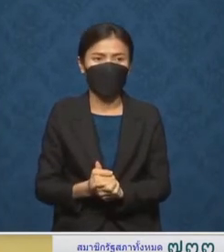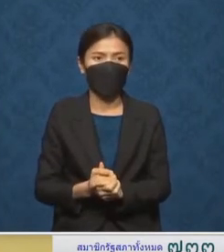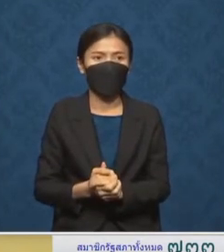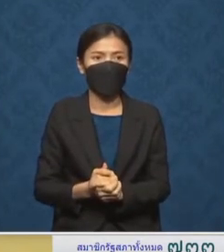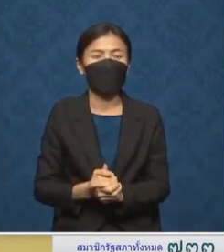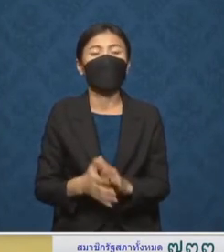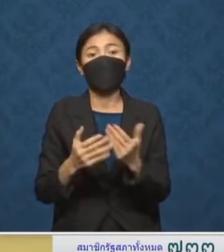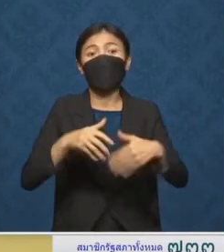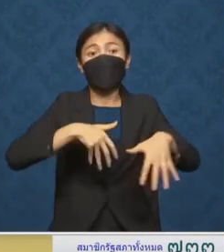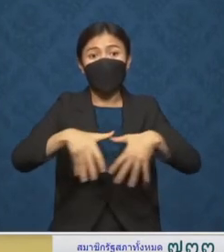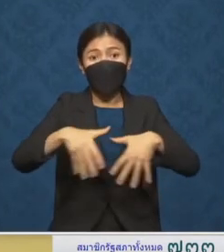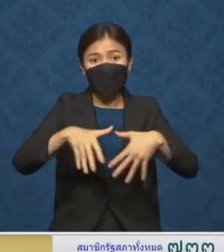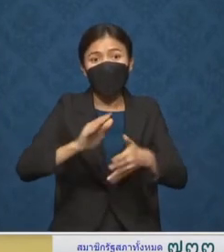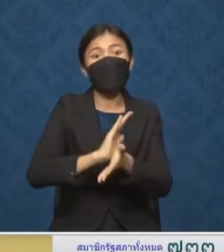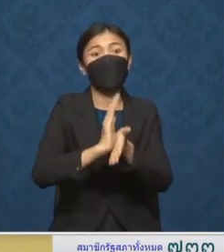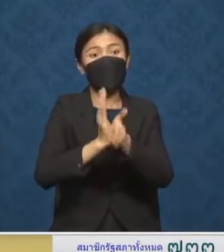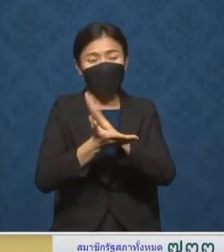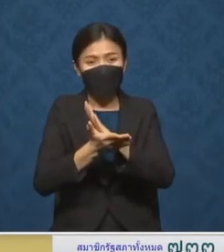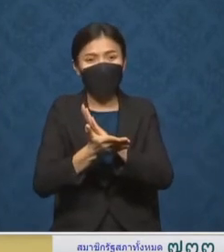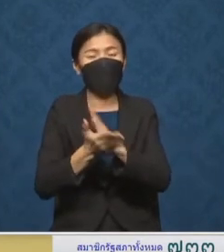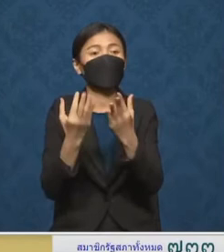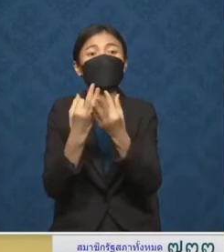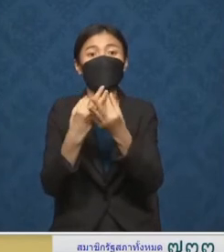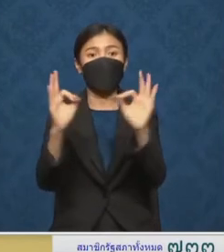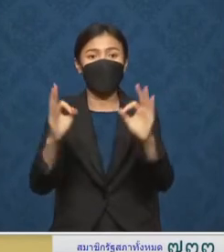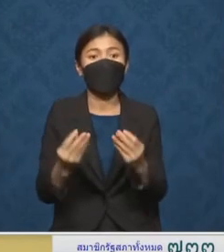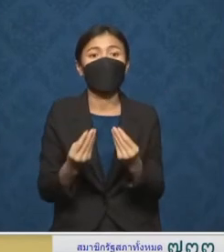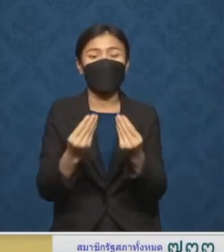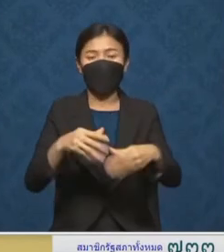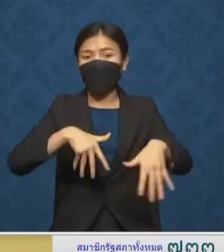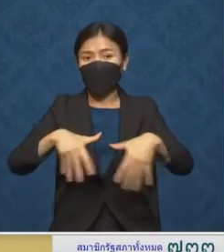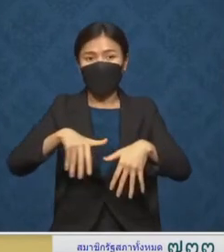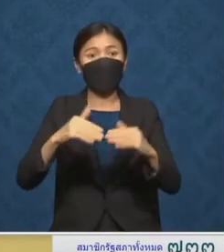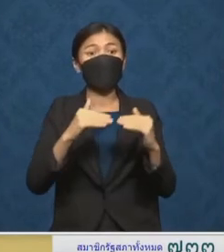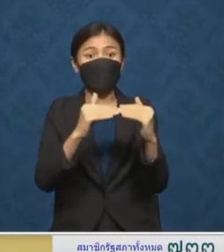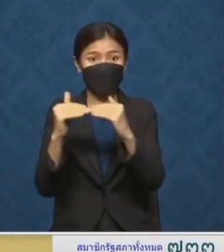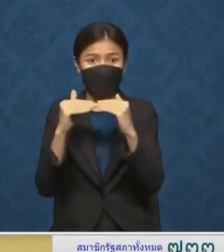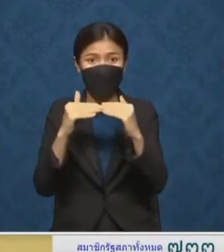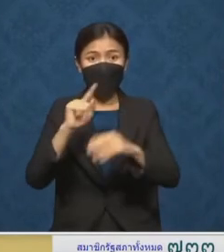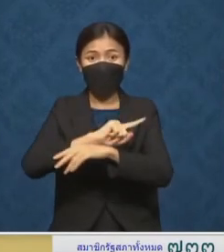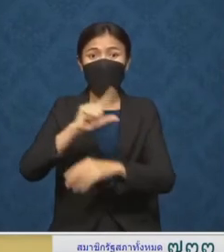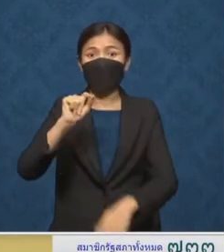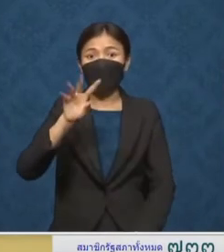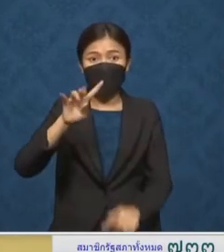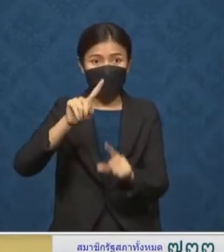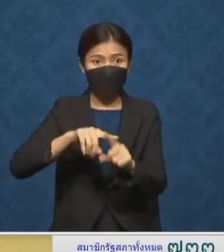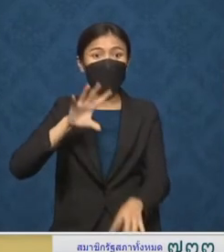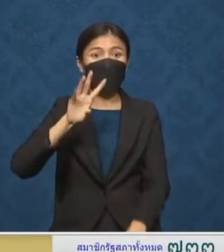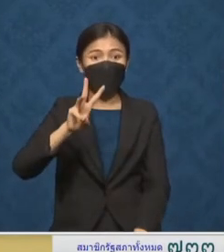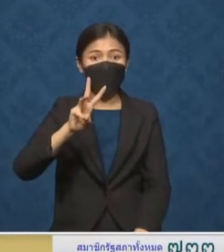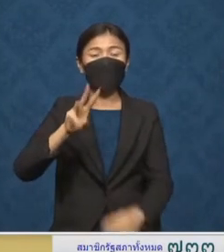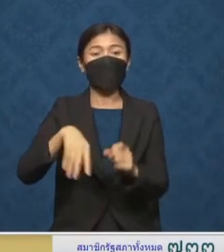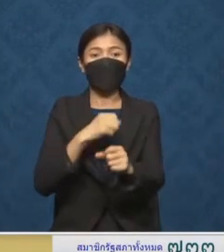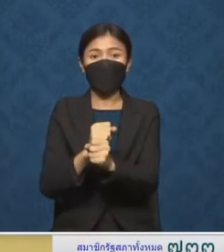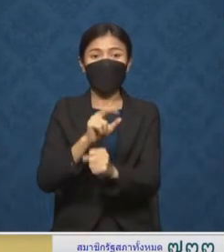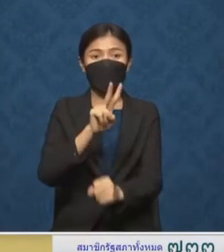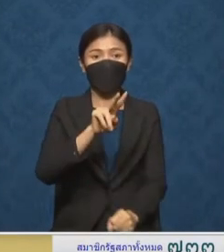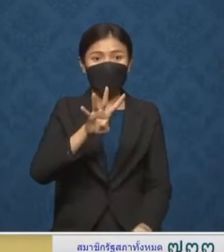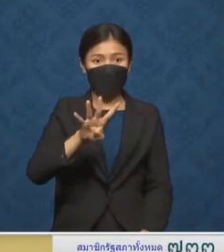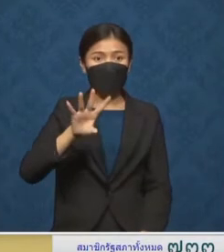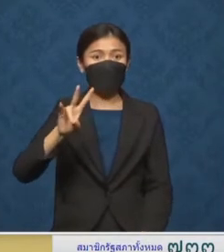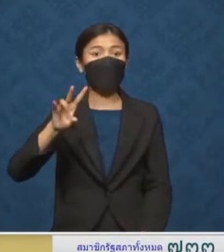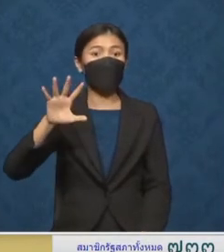เจ้าของประเทศที่มีสิทธิเสรีภาพเสมอกันวันที่ 24มิถุนายน 2475ยังเป็นจุดกำเนิด